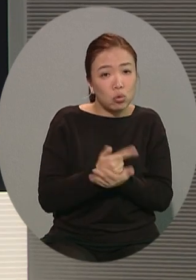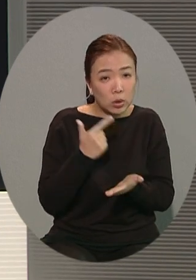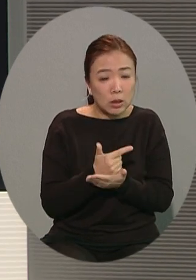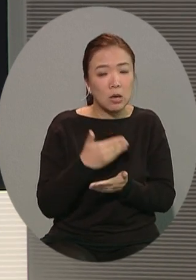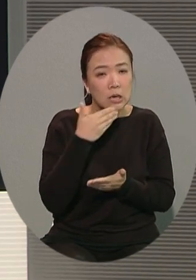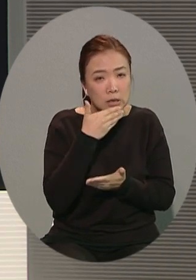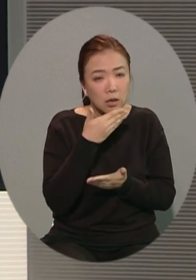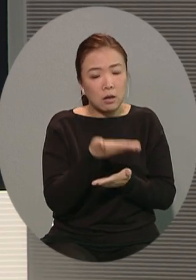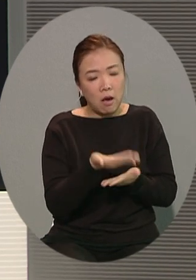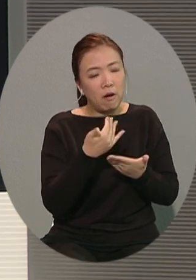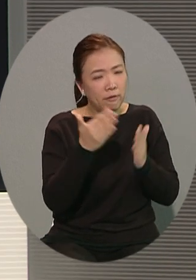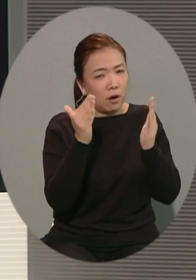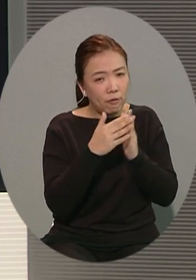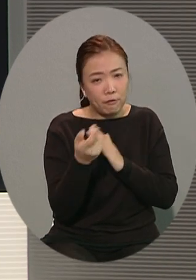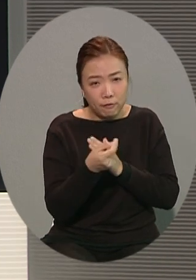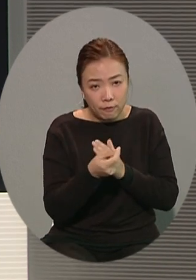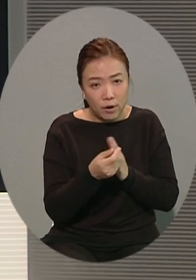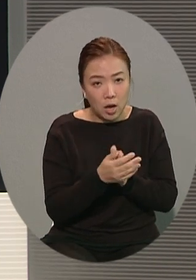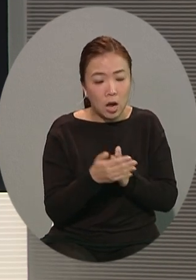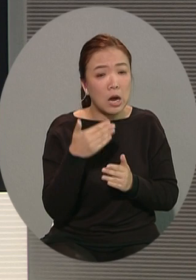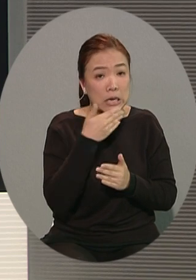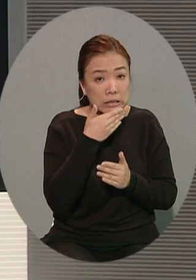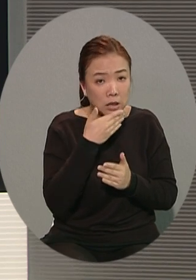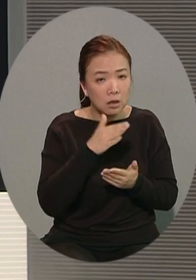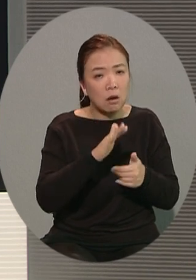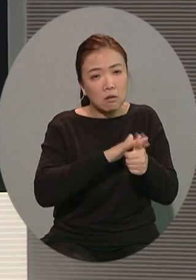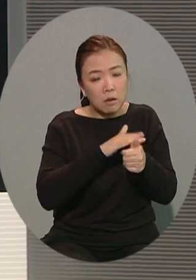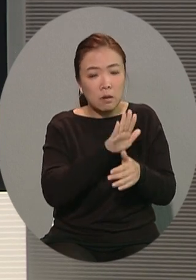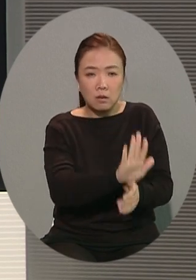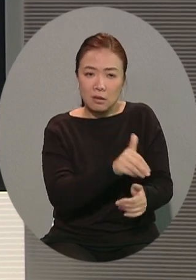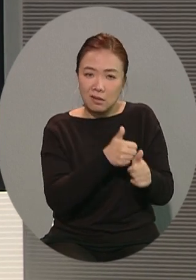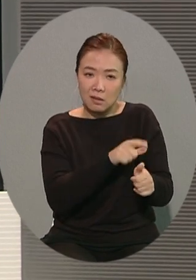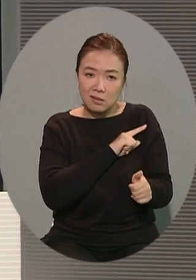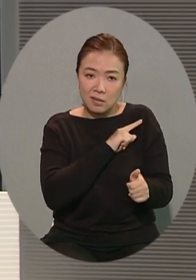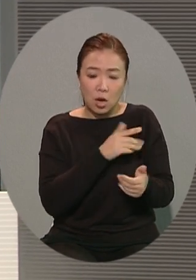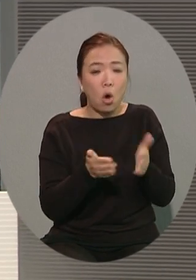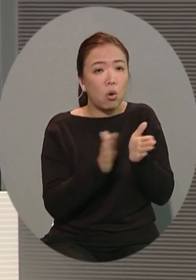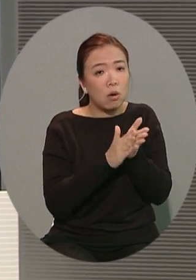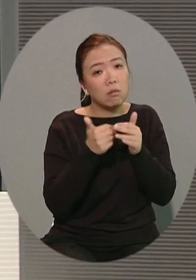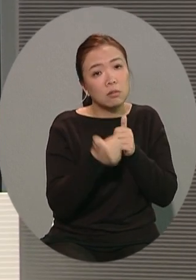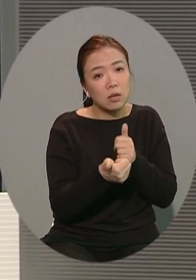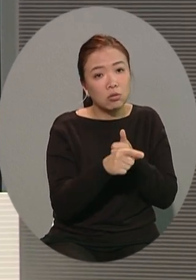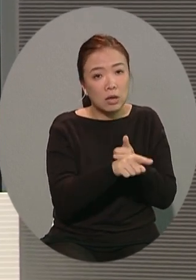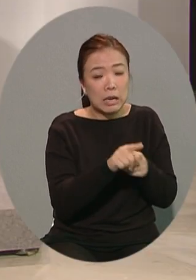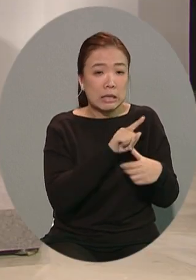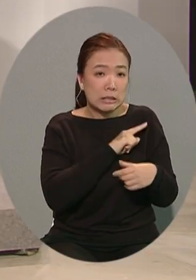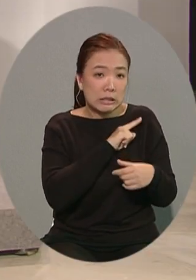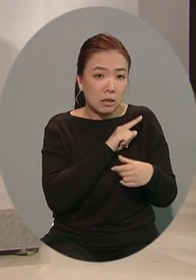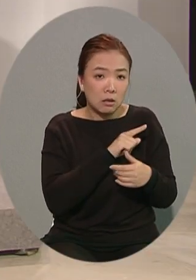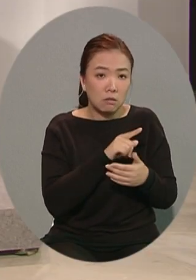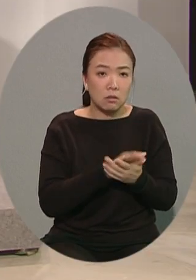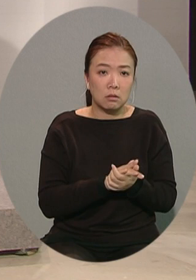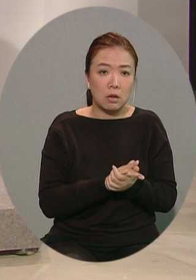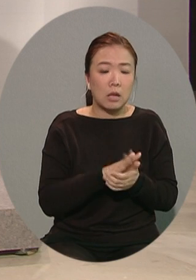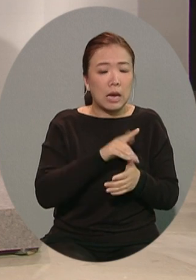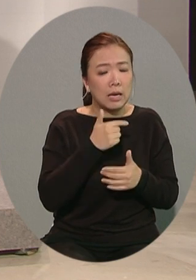快翻屋企。年青人應該安守本分。我欣賞你嘅大政方針。 本分係乜嘢？你可唔可以解答？ 但更加需要你嘅